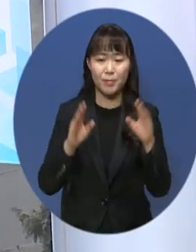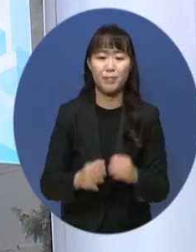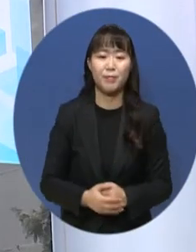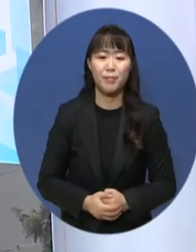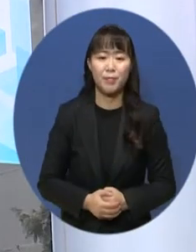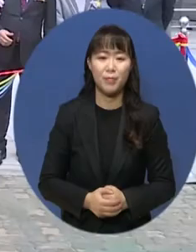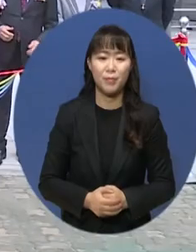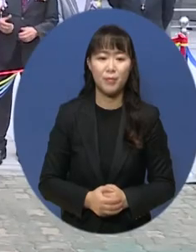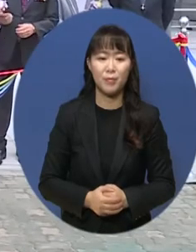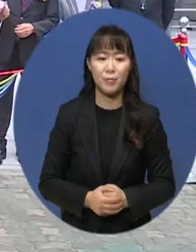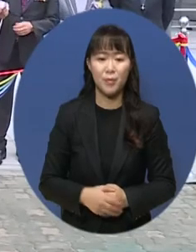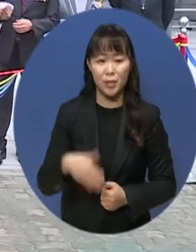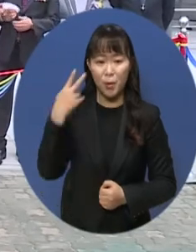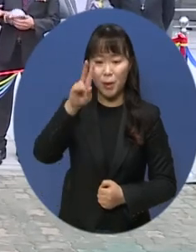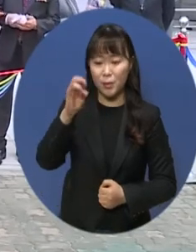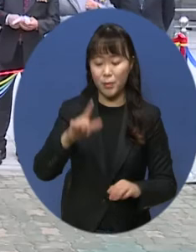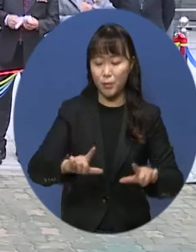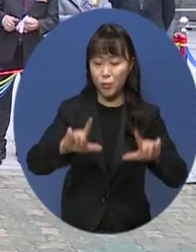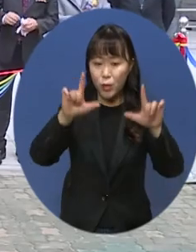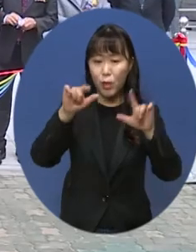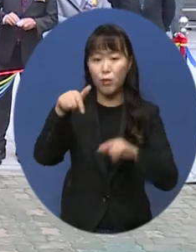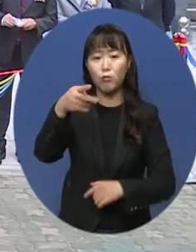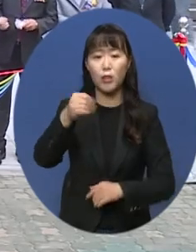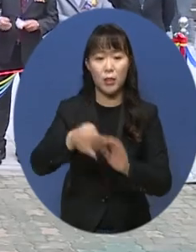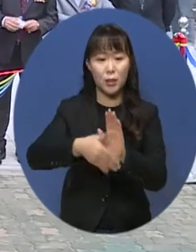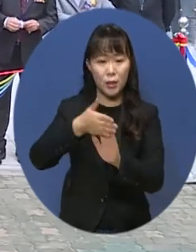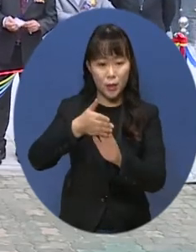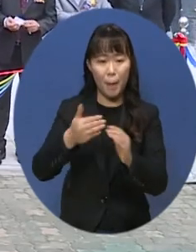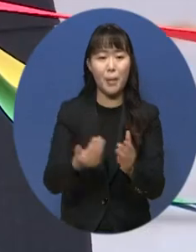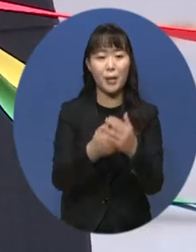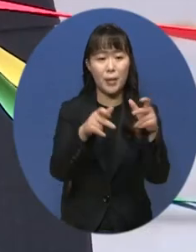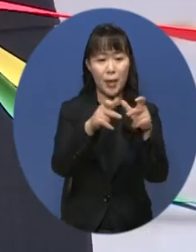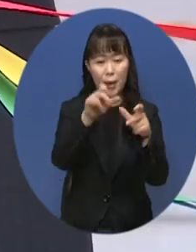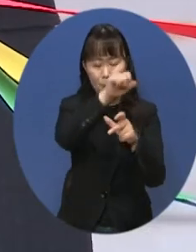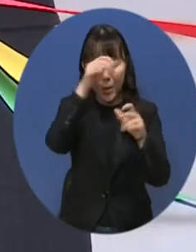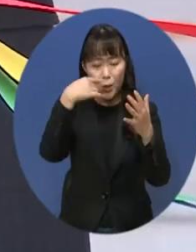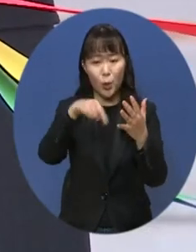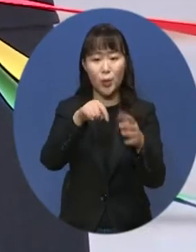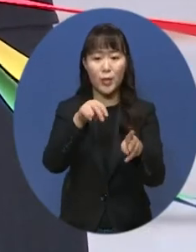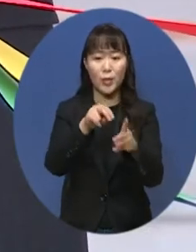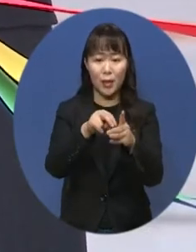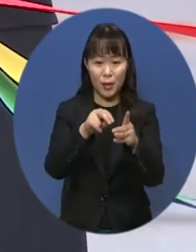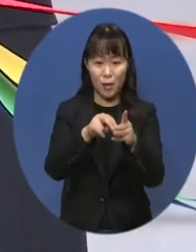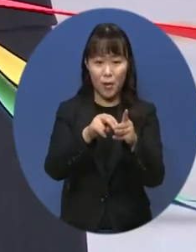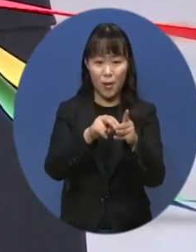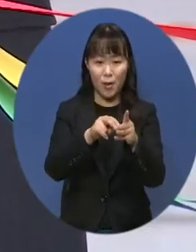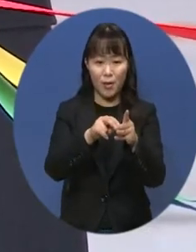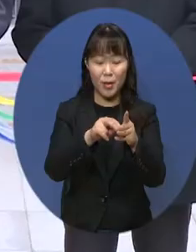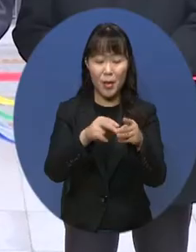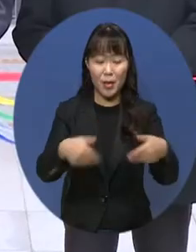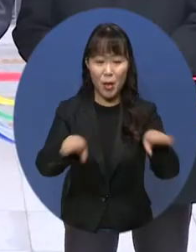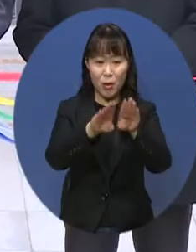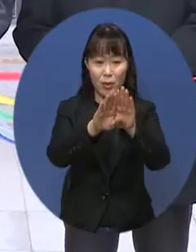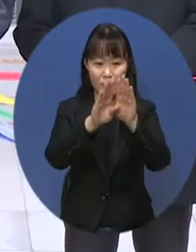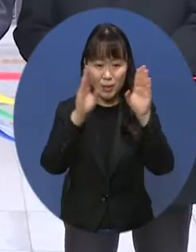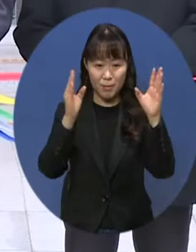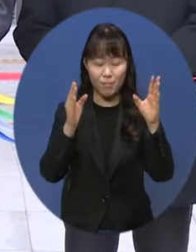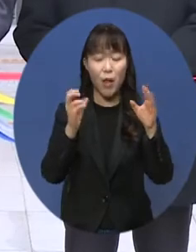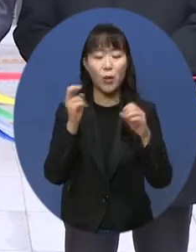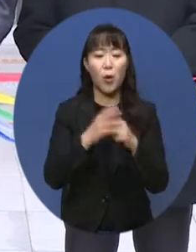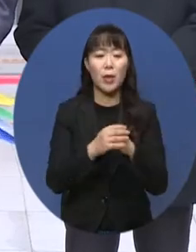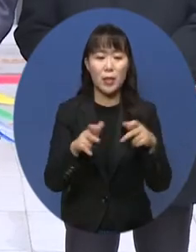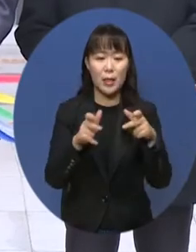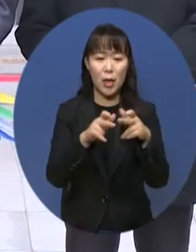열었습니다. 지난 26일 구리시는 구리시 발달장애인 평생교육센터 개관식을 열고 장애인